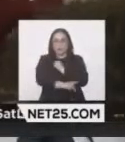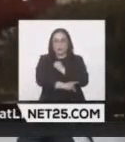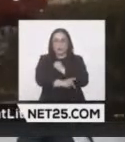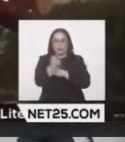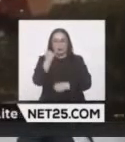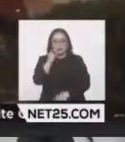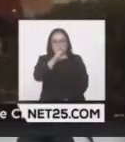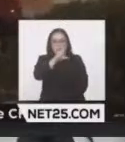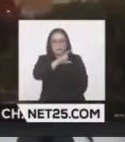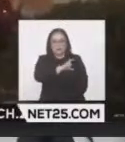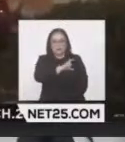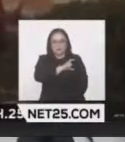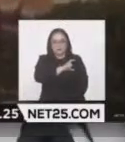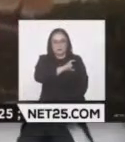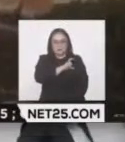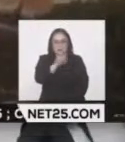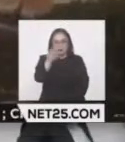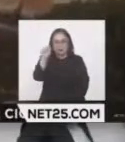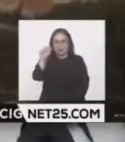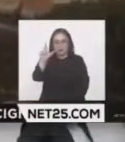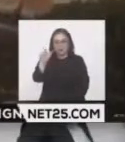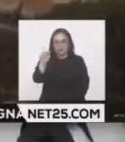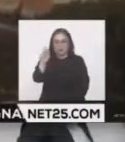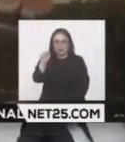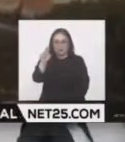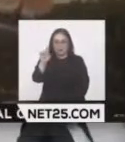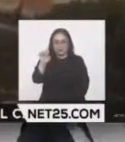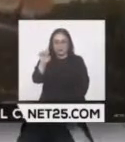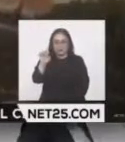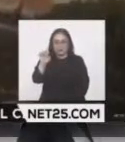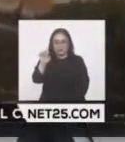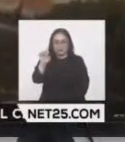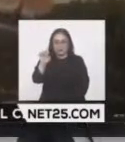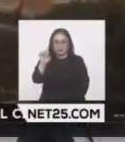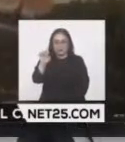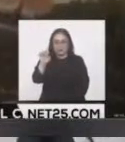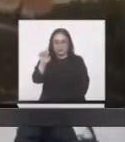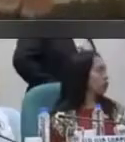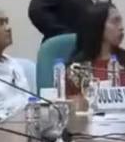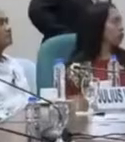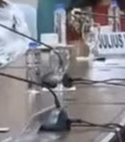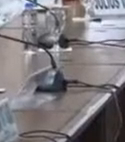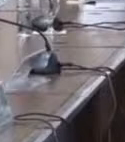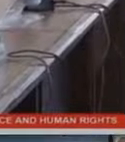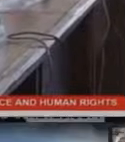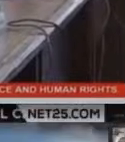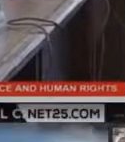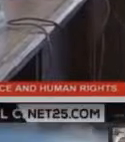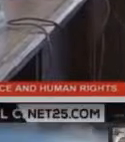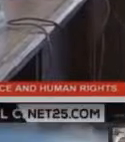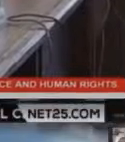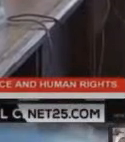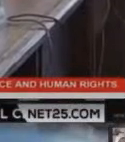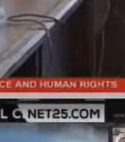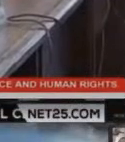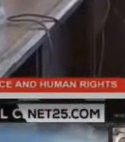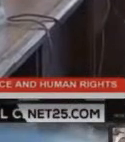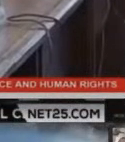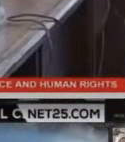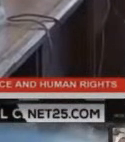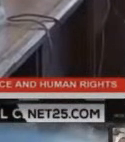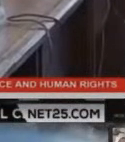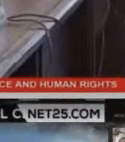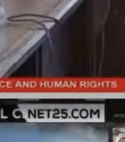ay si police major Alan De Castro siya yung pangunahin yan ang sinasabi natin guys Di ba yan na sin